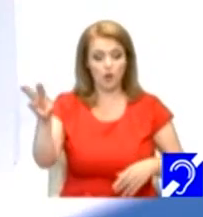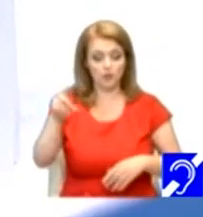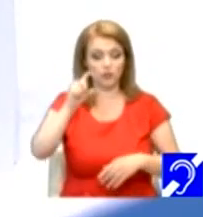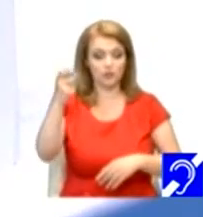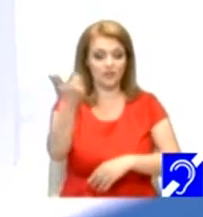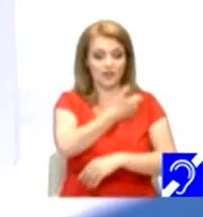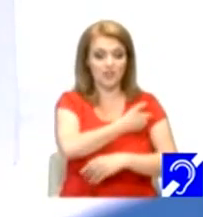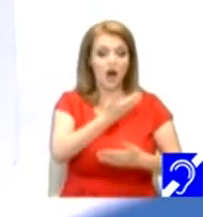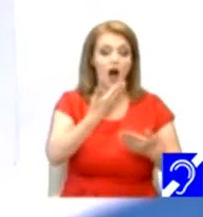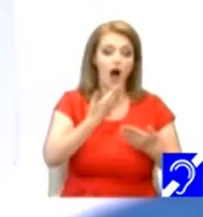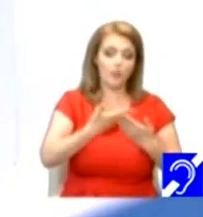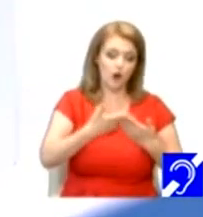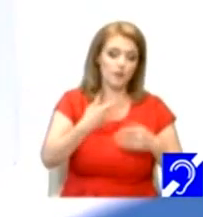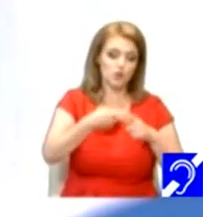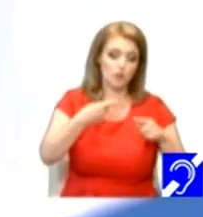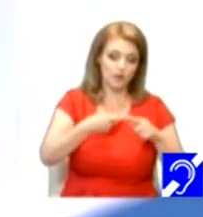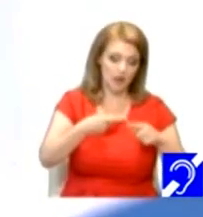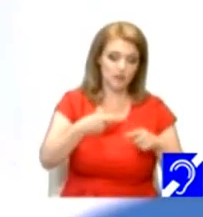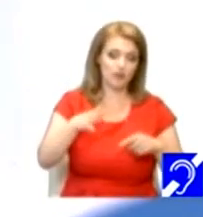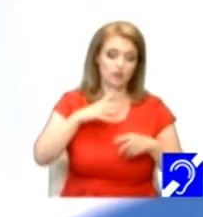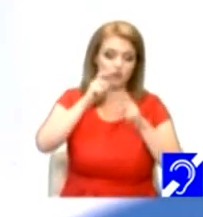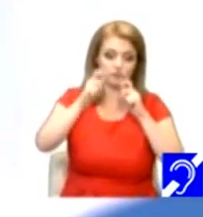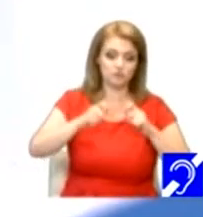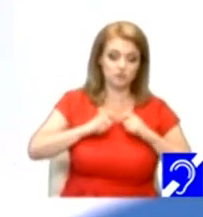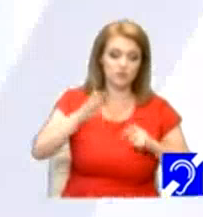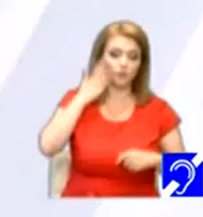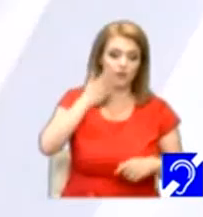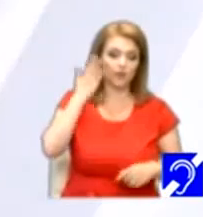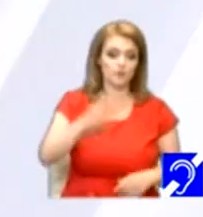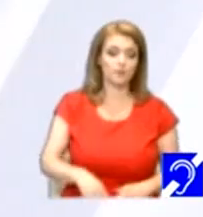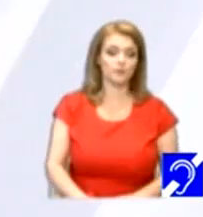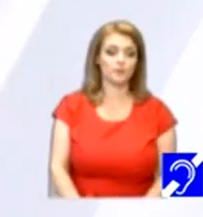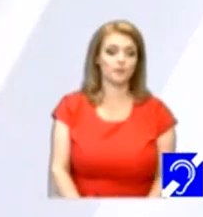vaccin. Aproape jumătate dintre acestea au fost donate de România.